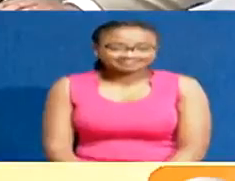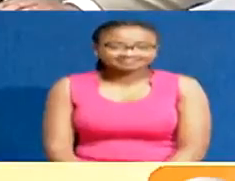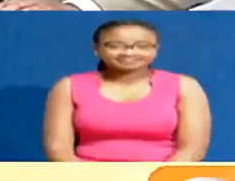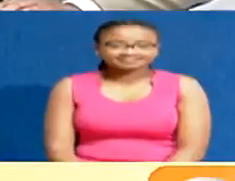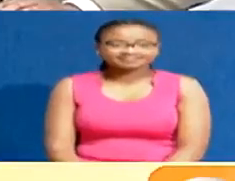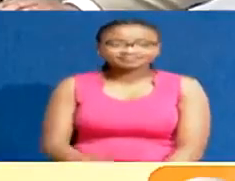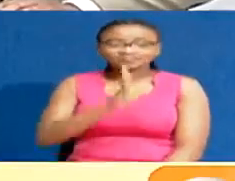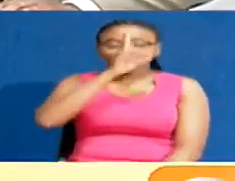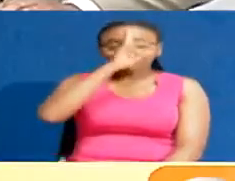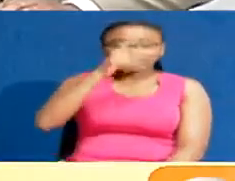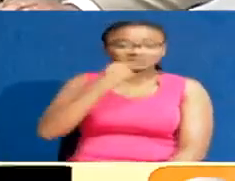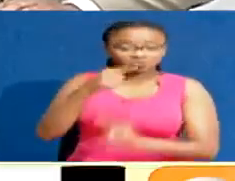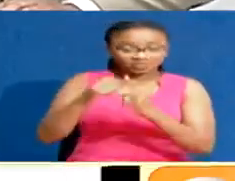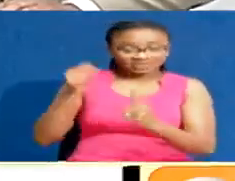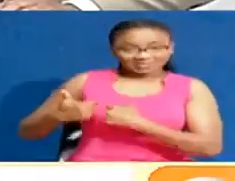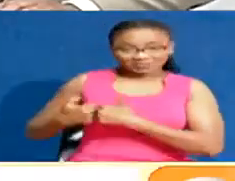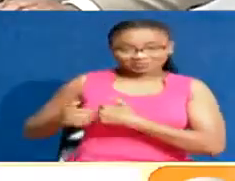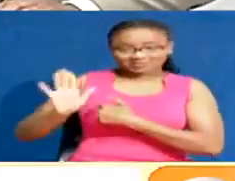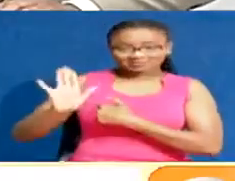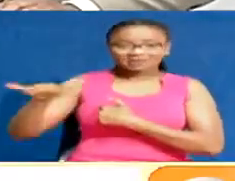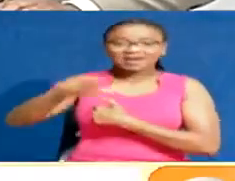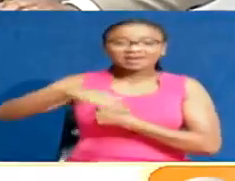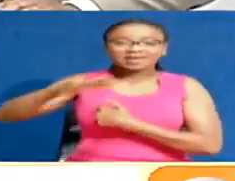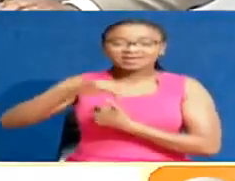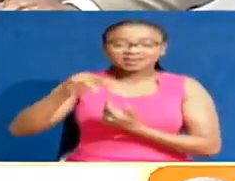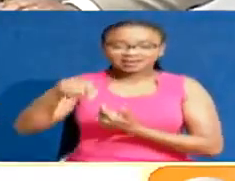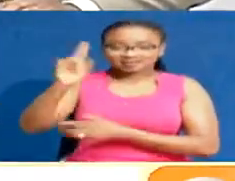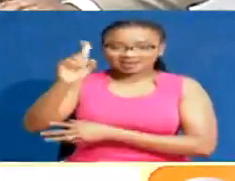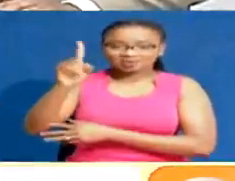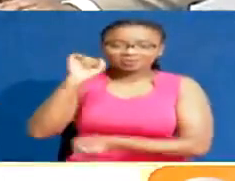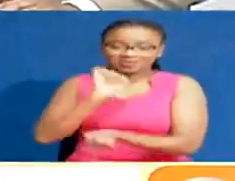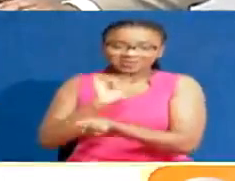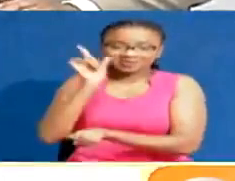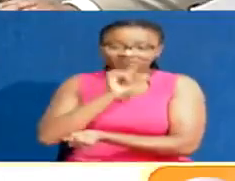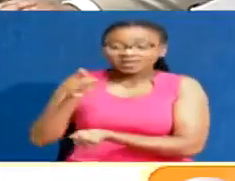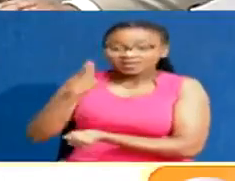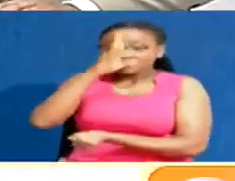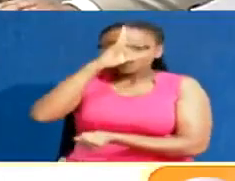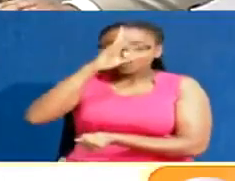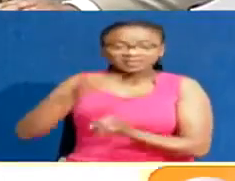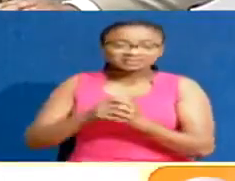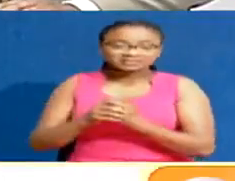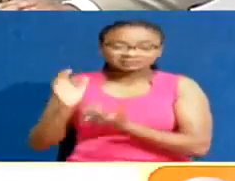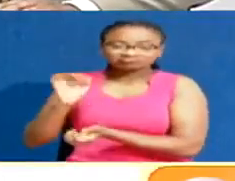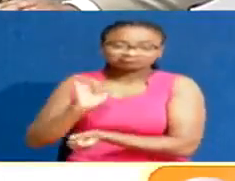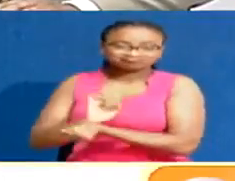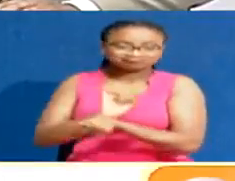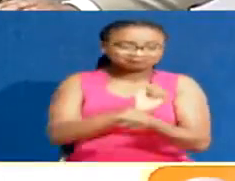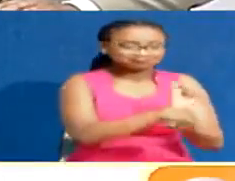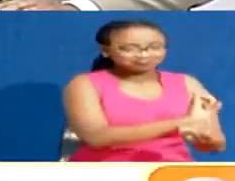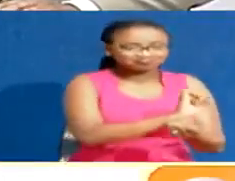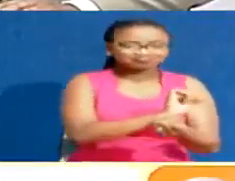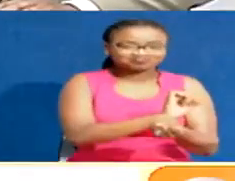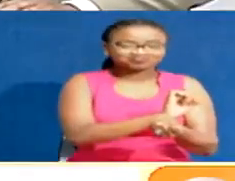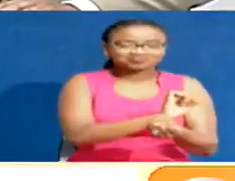Na afisa wa polisi anayedaiwa kumuua mpenziwe katika eneo la Gumba hapa jijini Nairobi amekamatwa. Na maafisa huyo wa polisi waliwasilishwa na maafisa wa